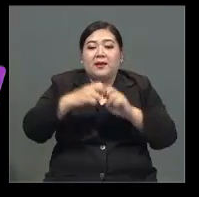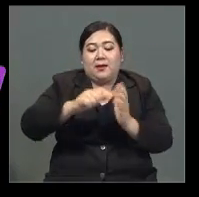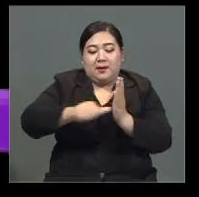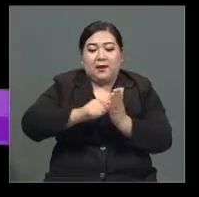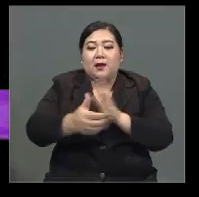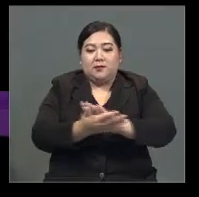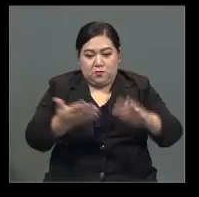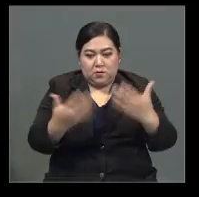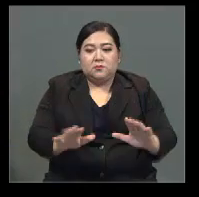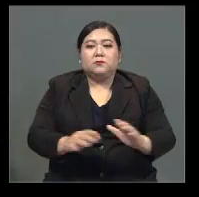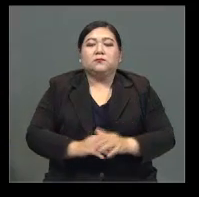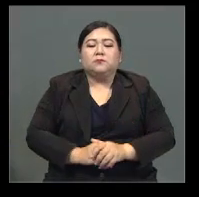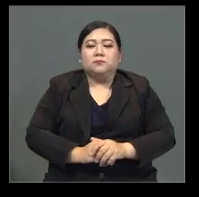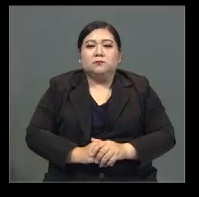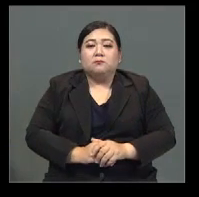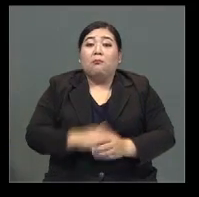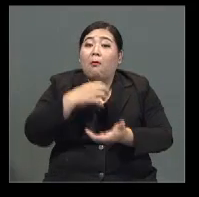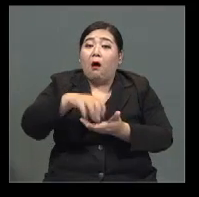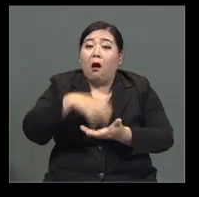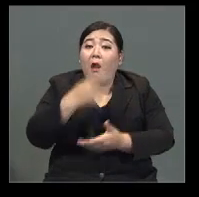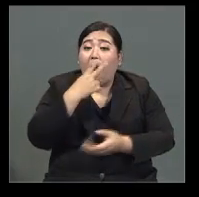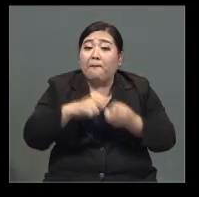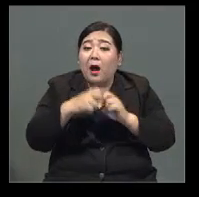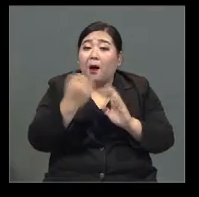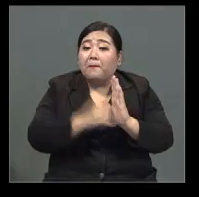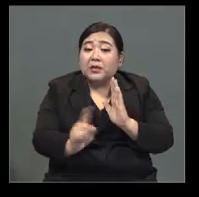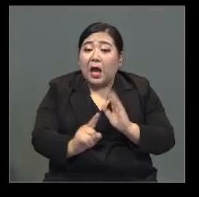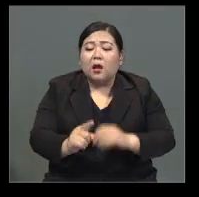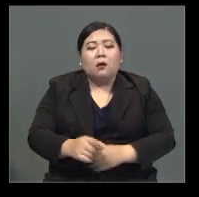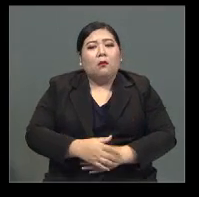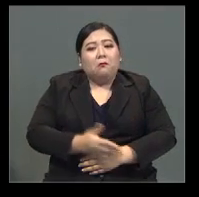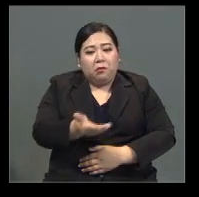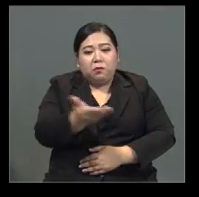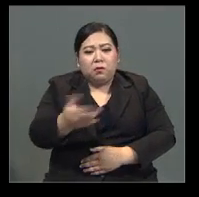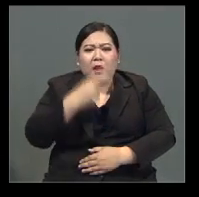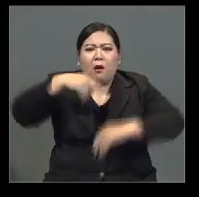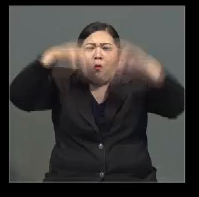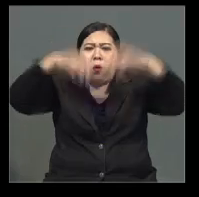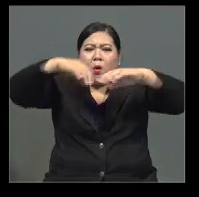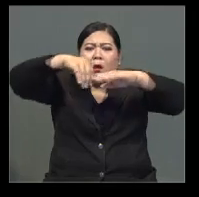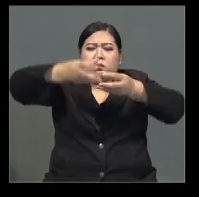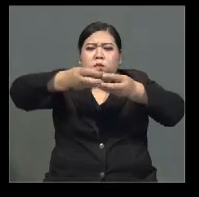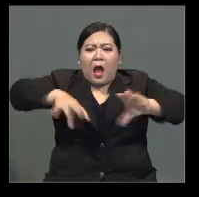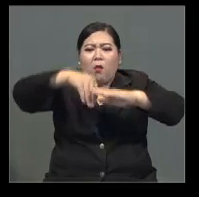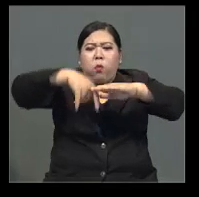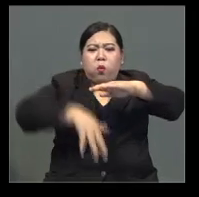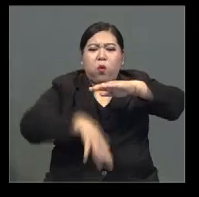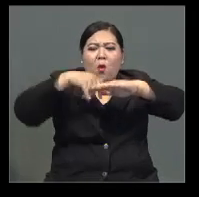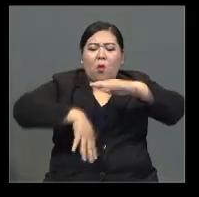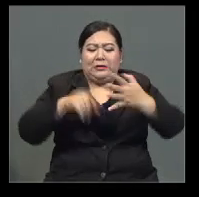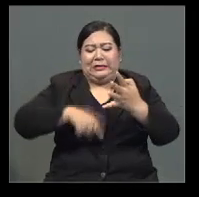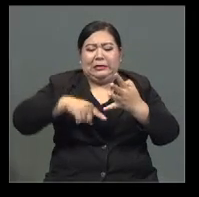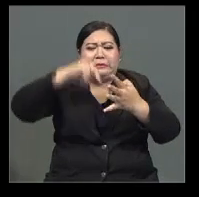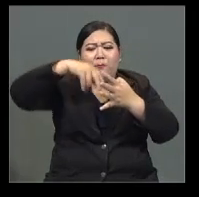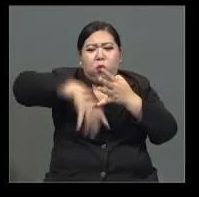ไขเรียบร้อยแล้วเขาบอกว่าในเหตุที่ร้ายแบบนี้ยังมีเหตุดีอยู่ใช่ไหมคุณปวีณา ใช่ค่ะหลาย